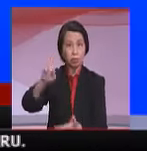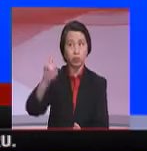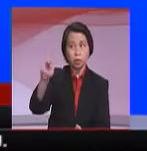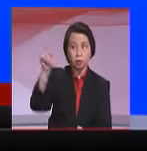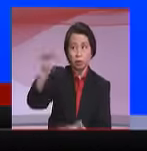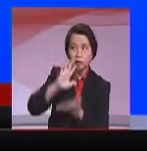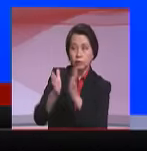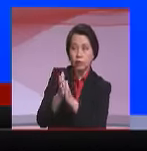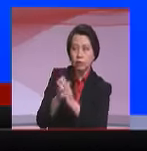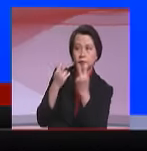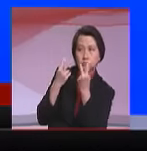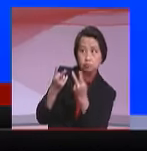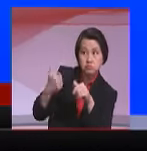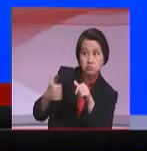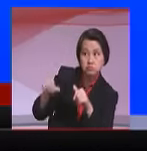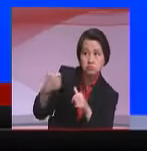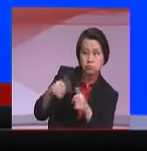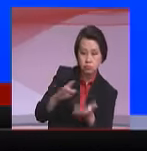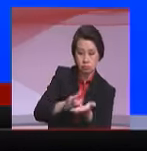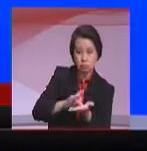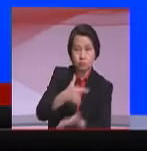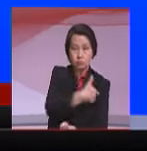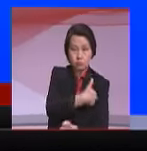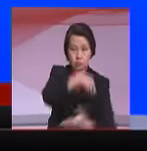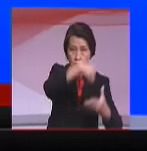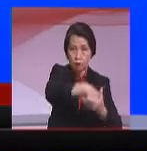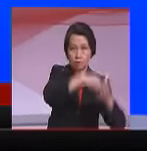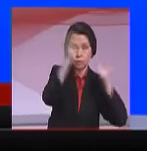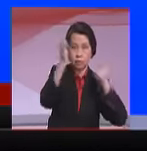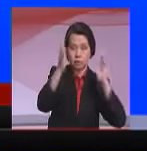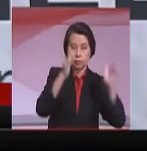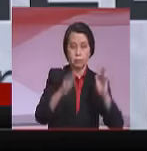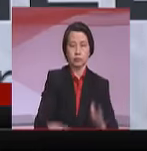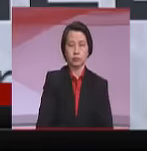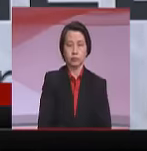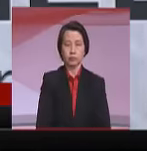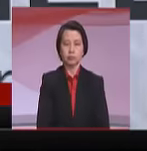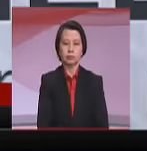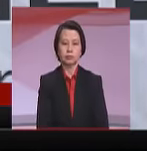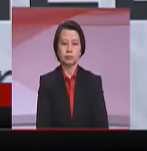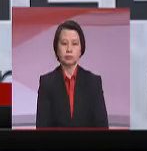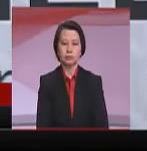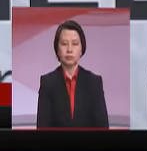akan menjadi kayu pengukur program vaksinasi di Malaysia.